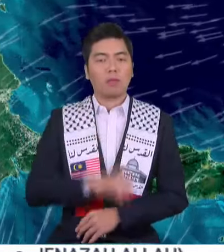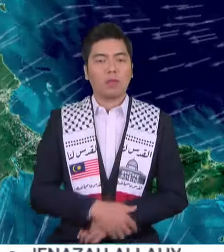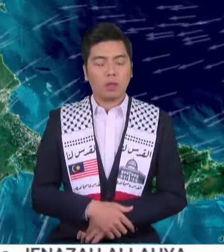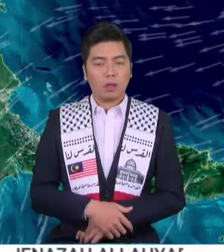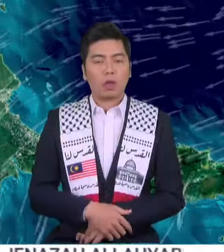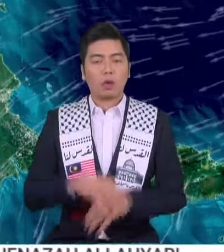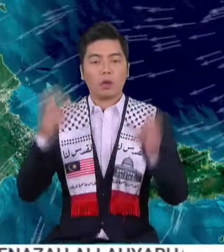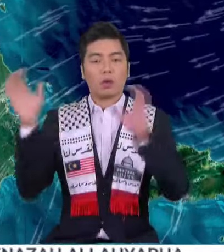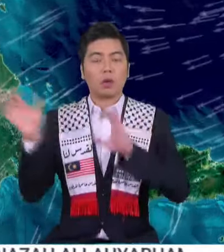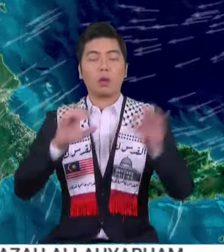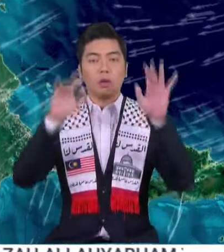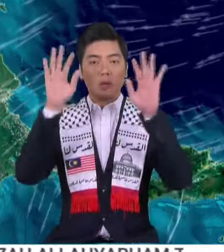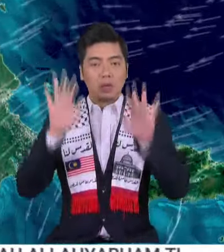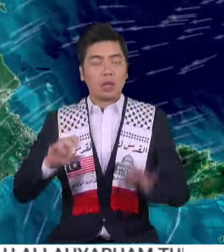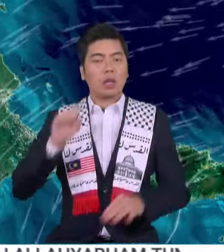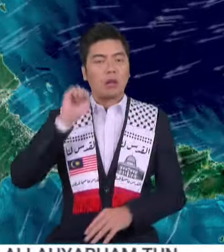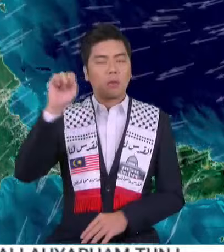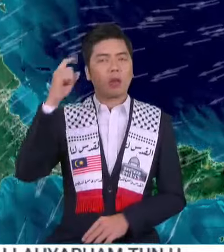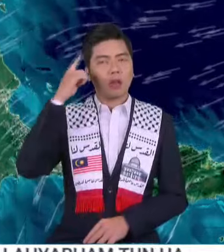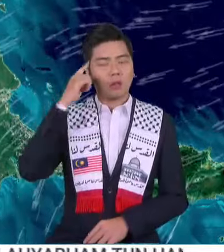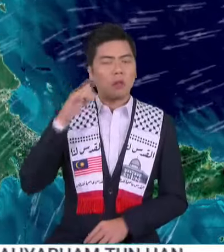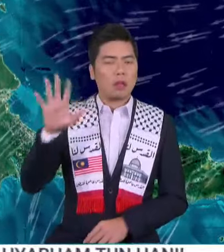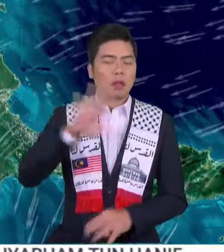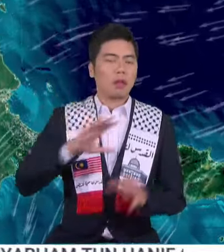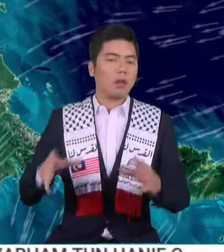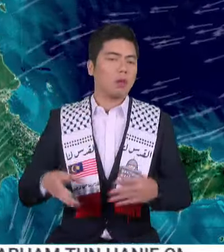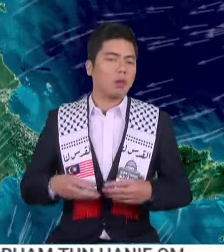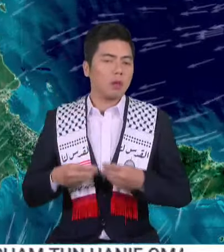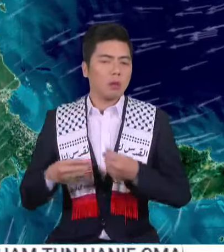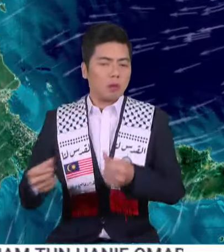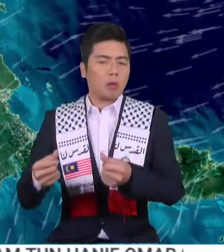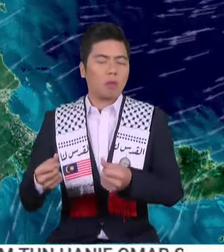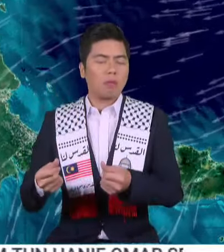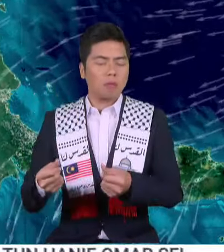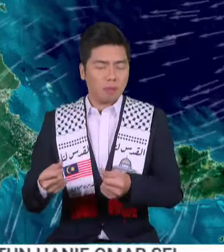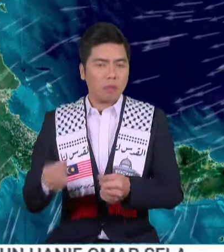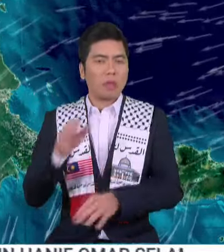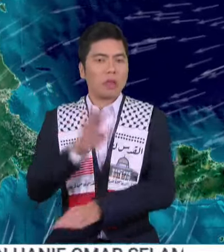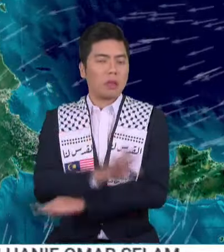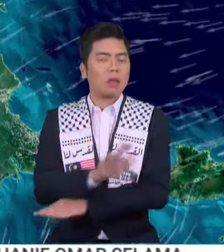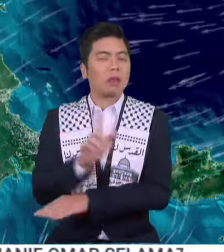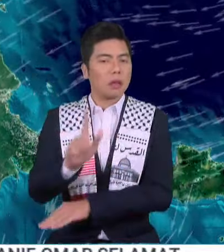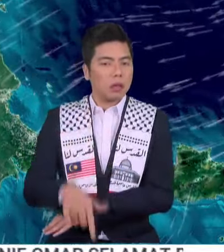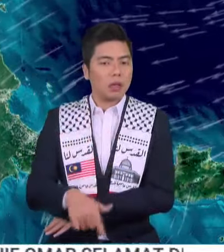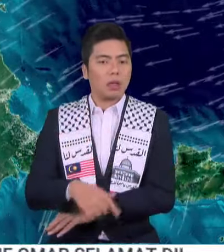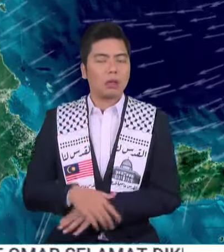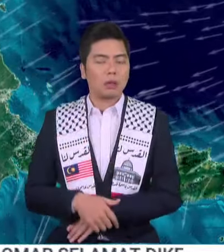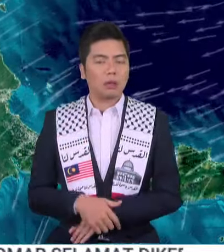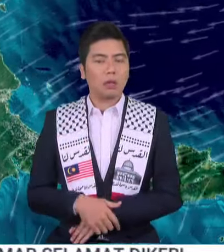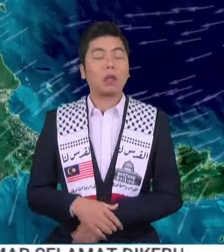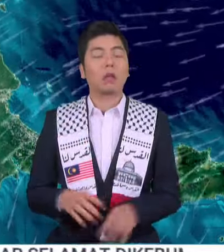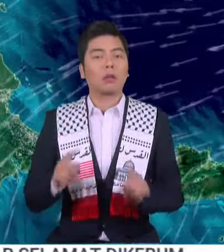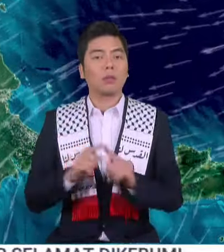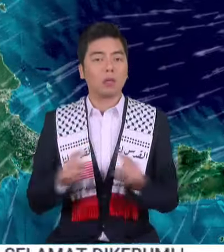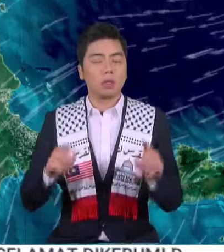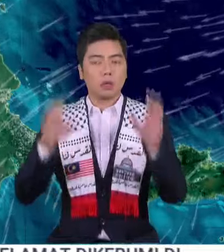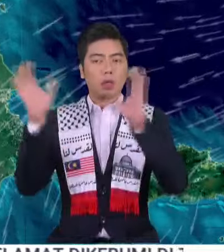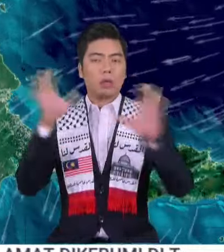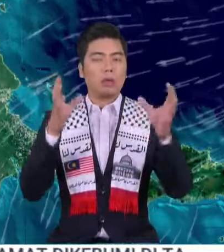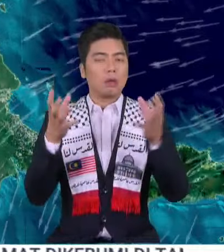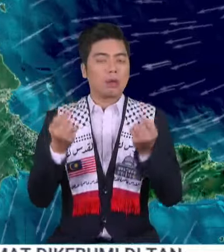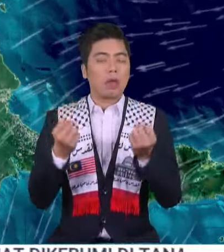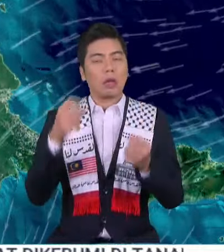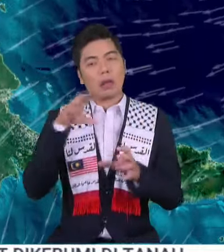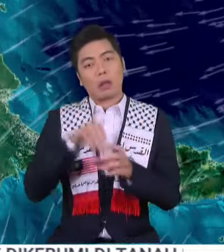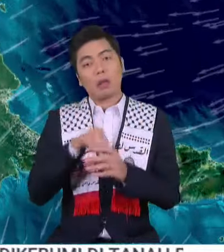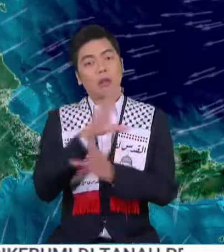cuaca hujan di Sabah ini kami jangkakan akan beransur reda sekitar lewat petang nanti. Namun begitu, keadaan cuaca lembap di negeri